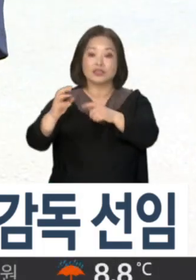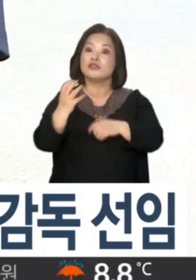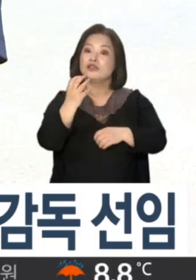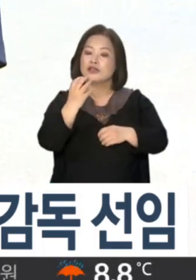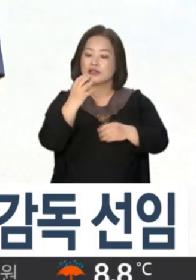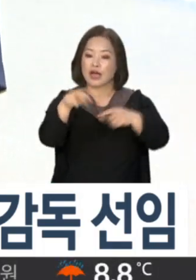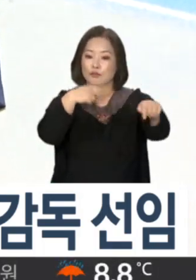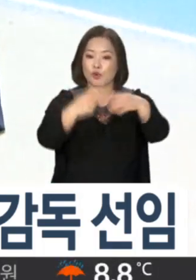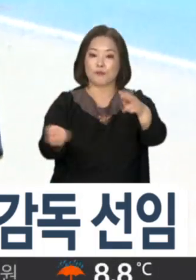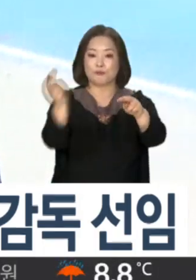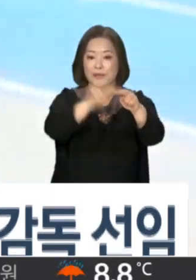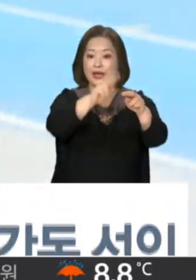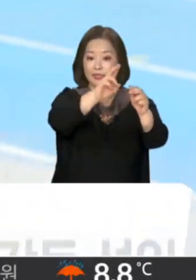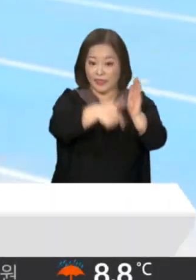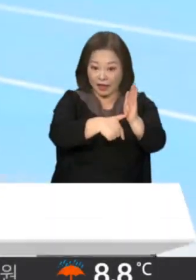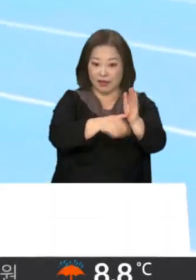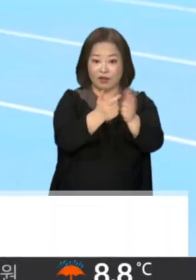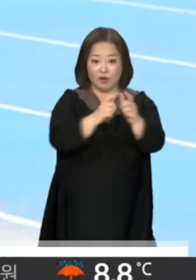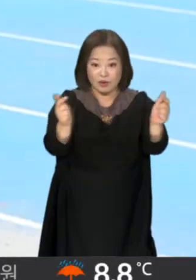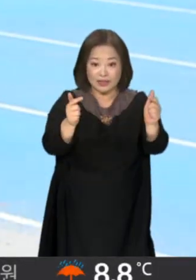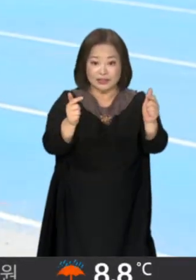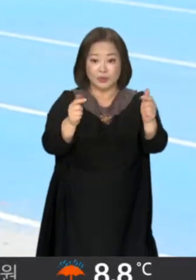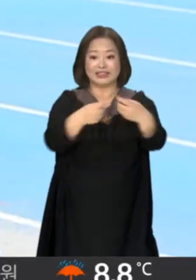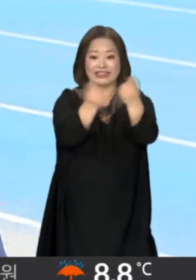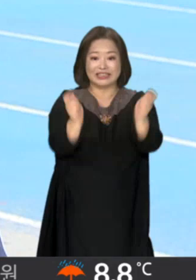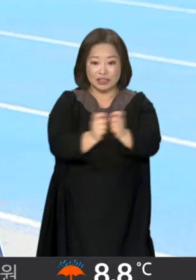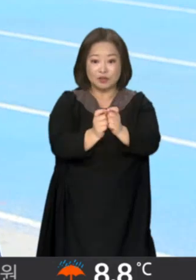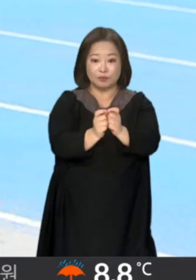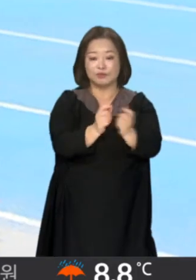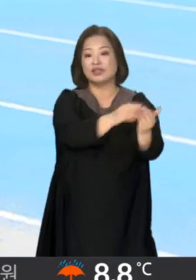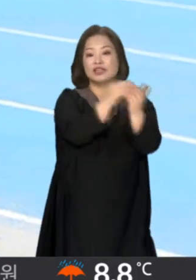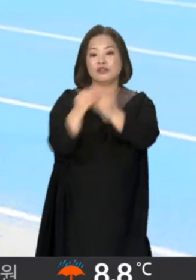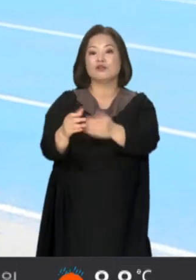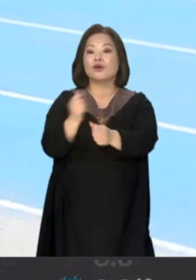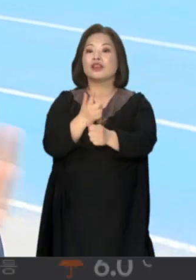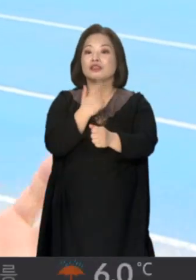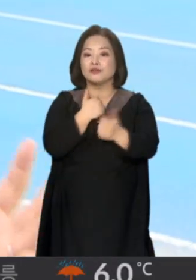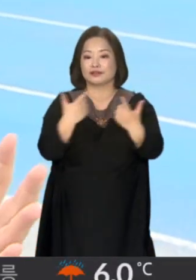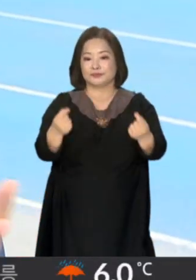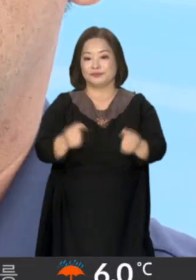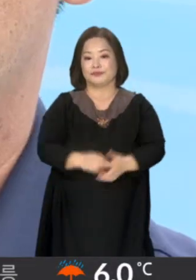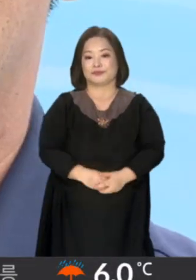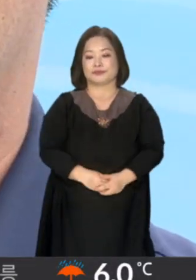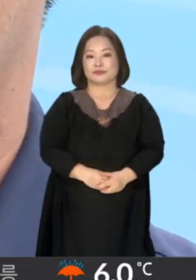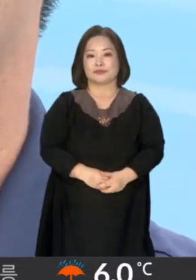부임하자마자 승격을 이끌고 올해도 팀을 1부 리그에 잔류시켰습니다.